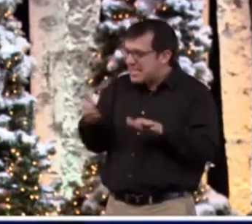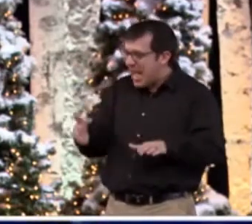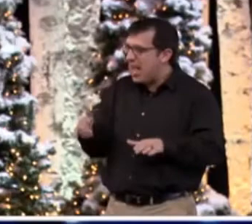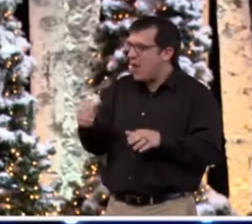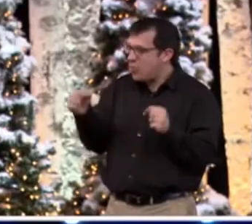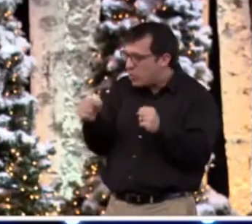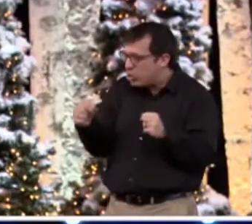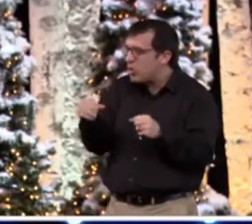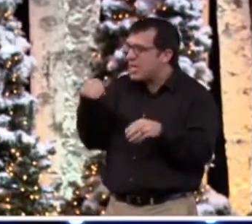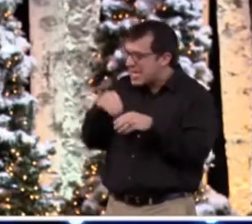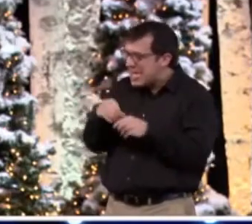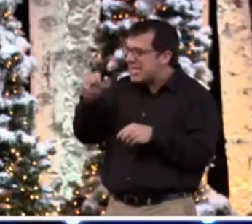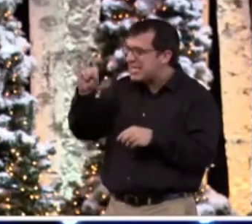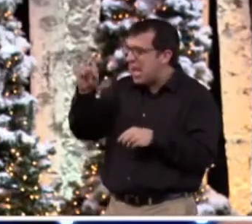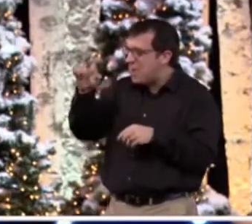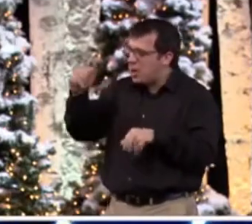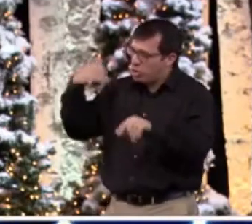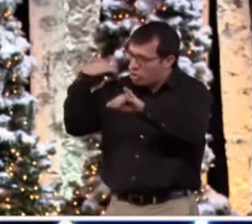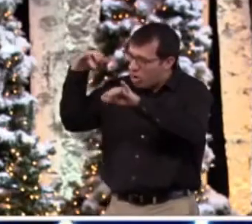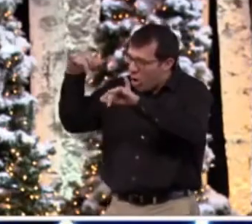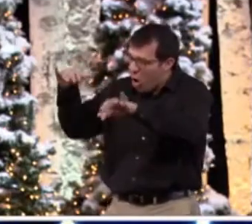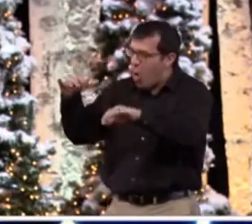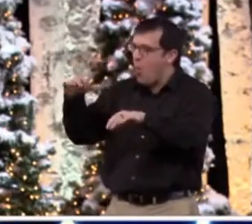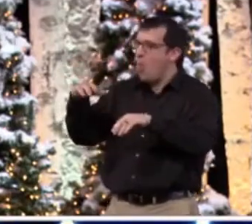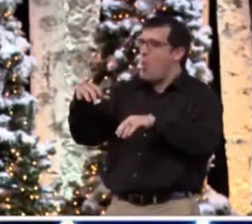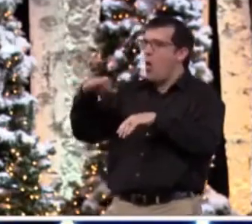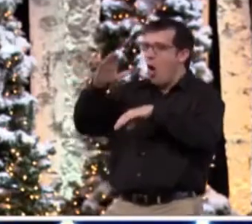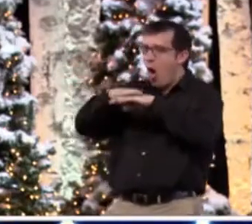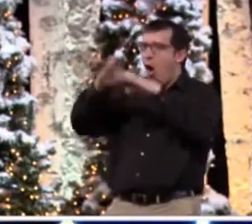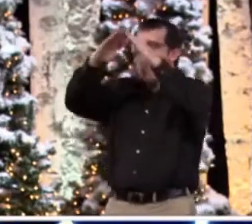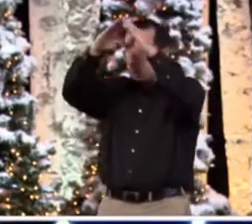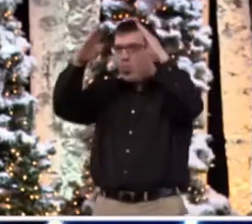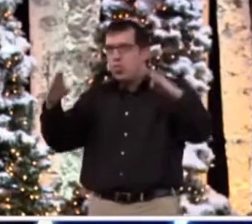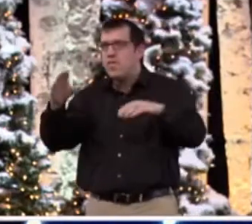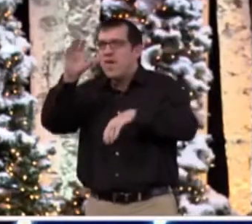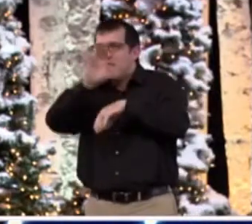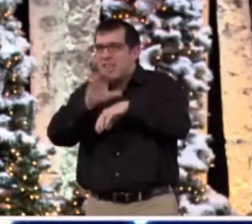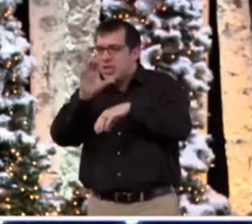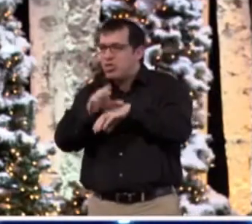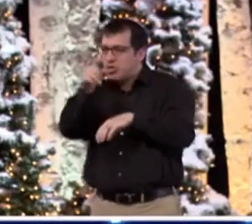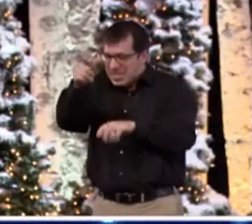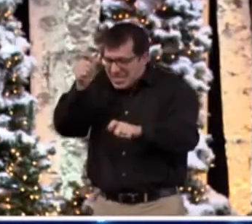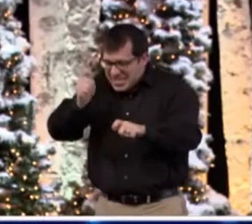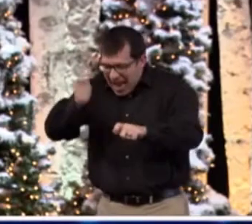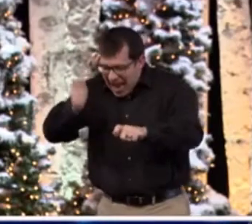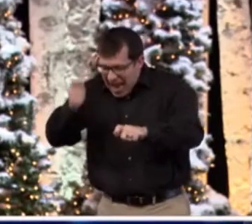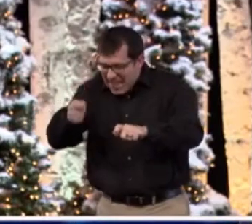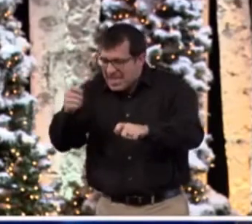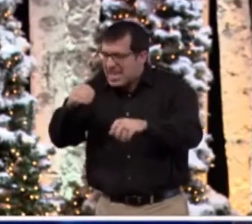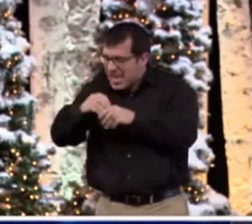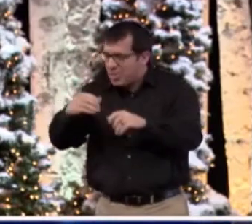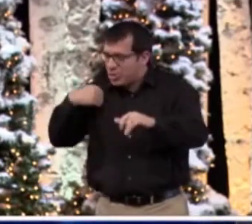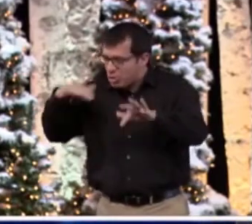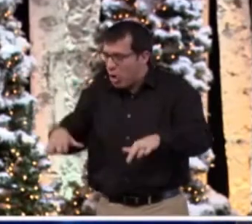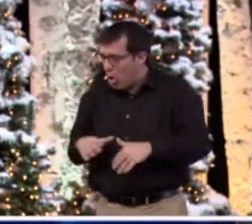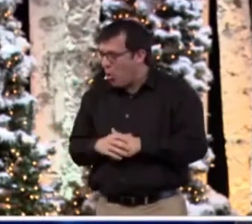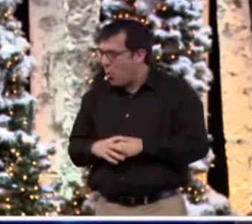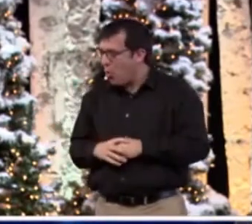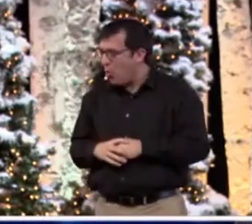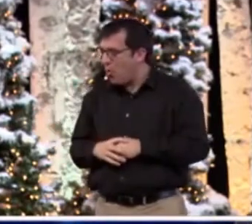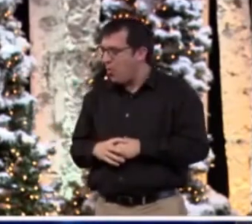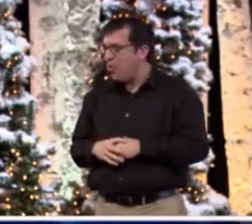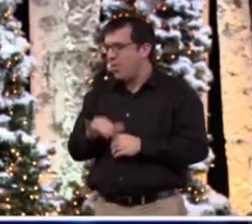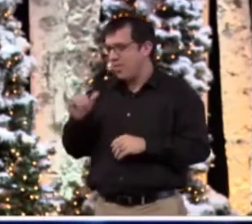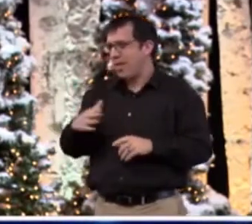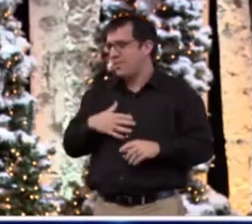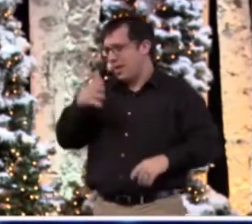भनेको साइबेरियामा मेरो बुवाले चर्चको छानोमा भएको केही हिउँहरूलाई त्यहाँबाट तल झार्दै गरेको रहेको छ। उहाँ मेरो